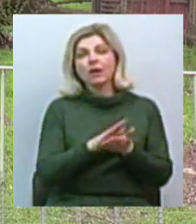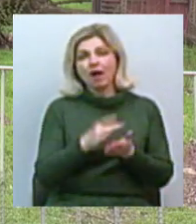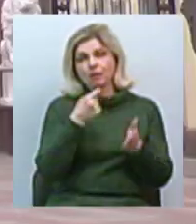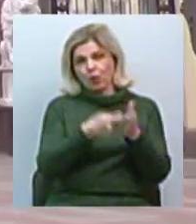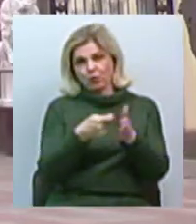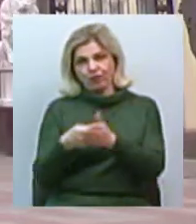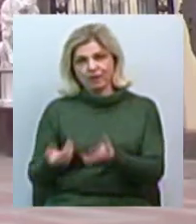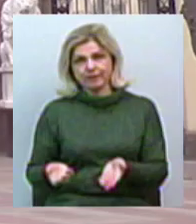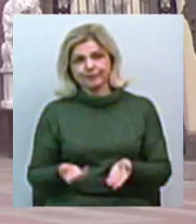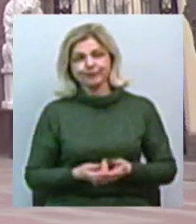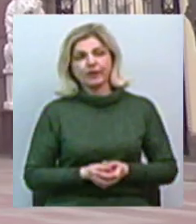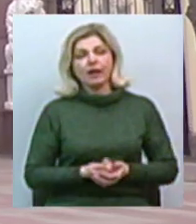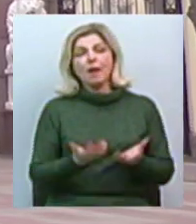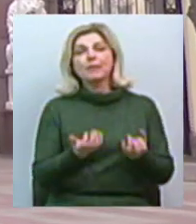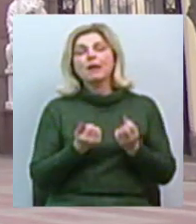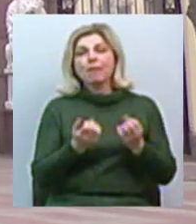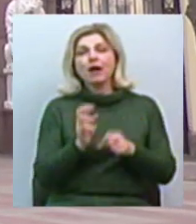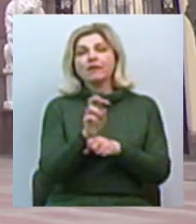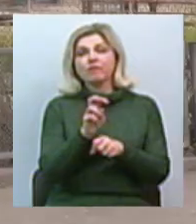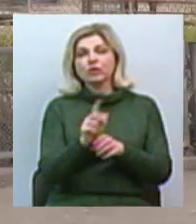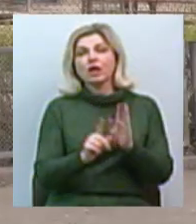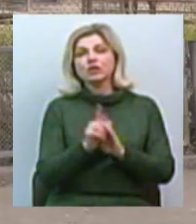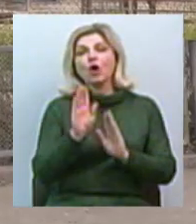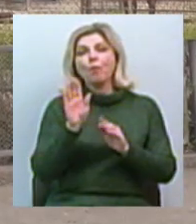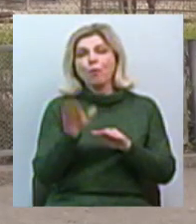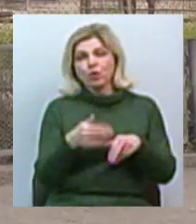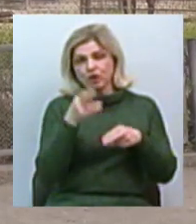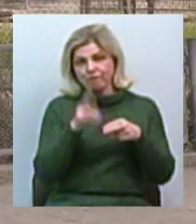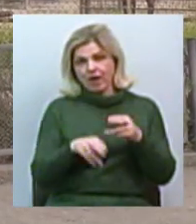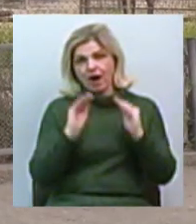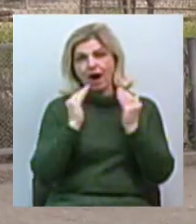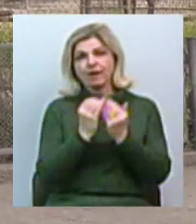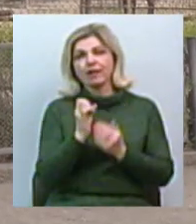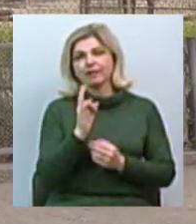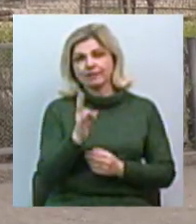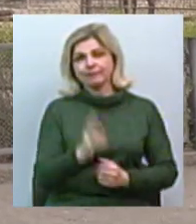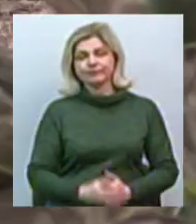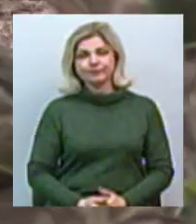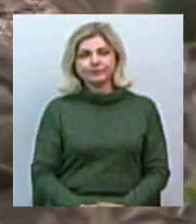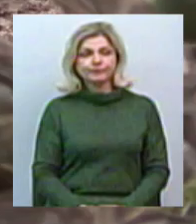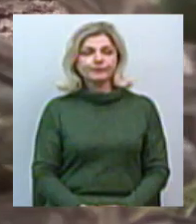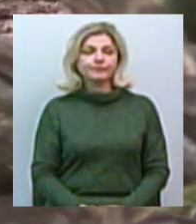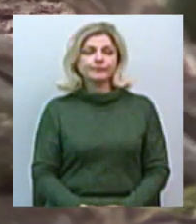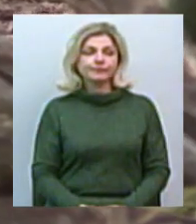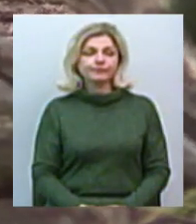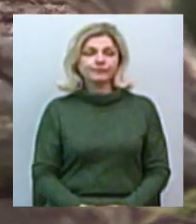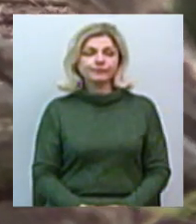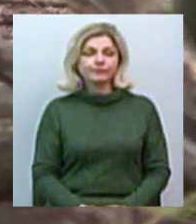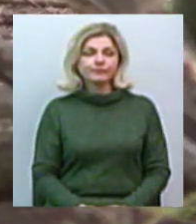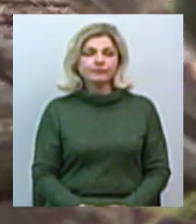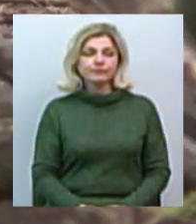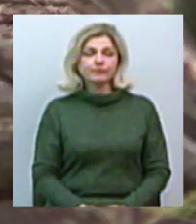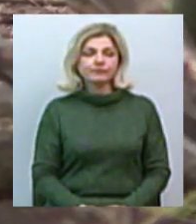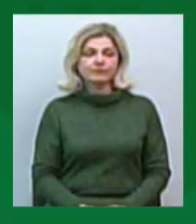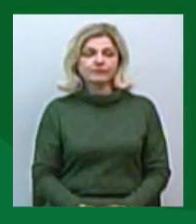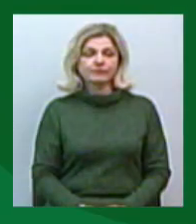годувати. Приймати відвідувачів зоопарк почне після завершення карантину. Вікторія Андрушків, Юлія Філімон. Новини на Суспільному.